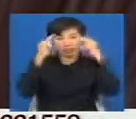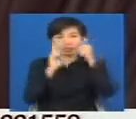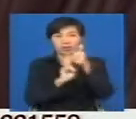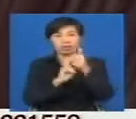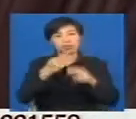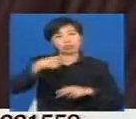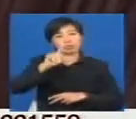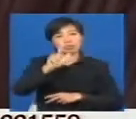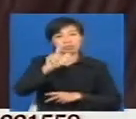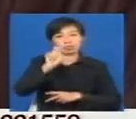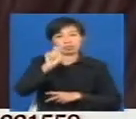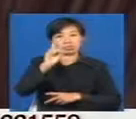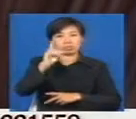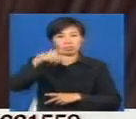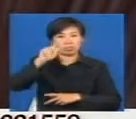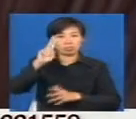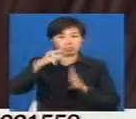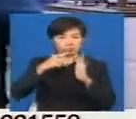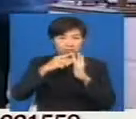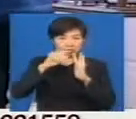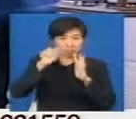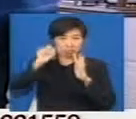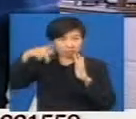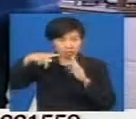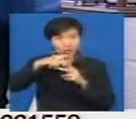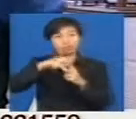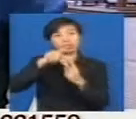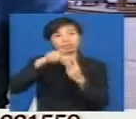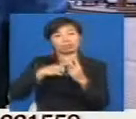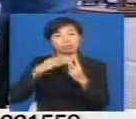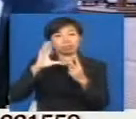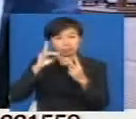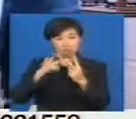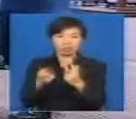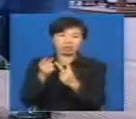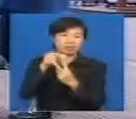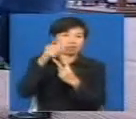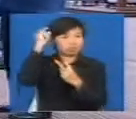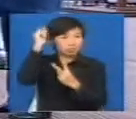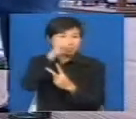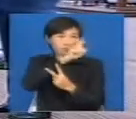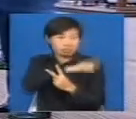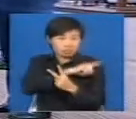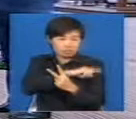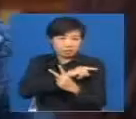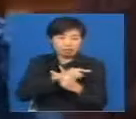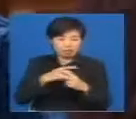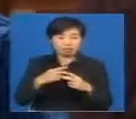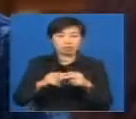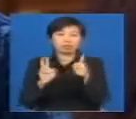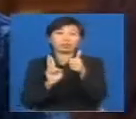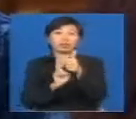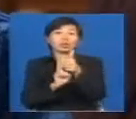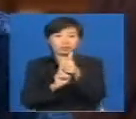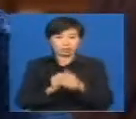นิวัฒน์ธำรงบุญสุขไพศาลรัฐมนตรีประจำสำนักนายกรัฐมนตรีสวัสดีทั้ง2ท่านครับผม สวัสดีครับ สวัสดีครับ ครับผมตอนนี้เราอยู่ในพื้นที่ตรงนี้เป็น